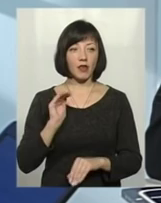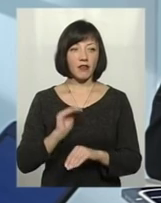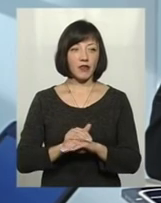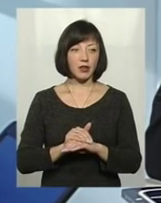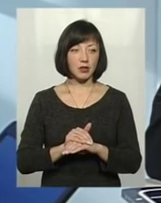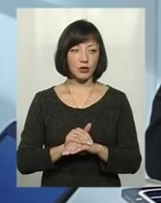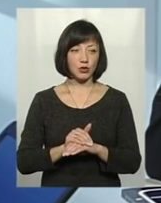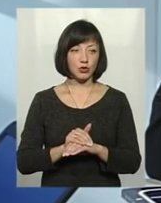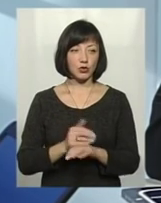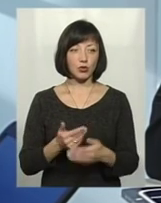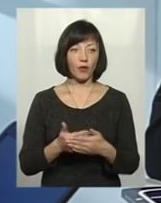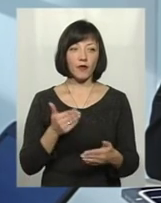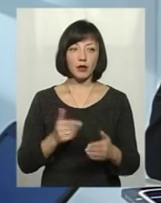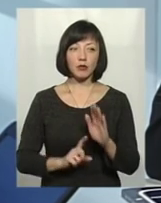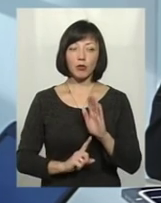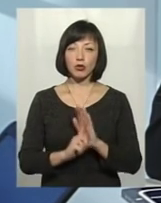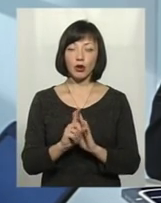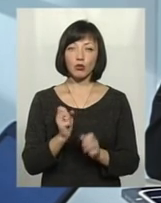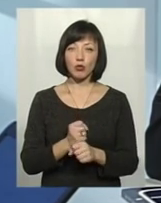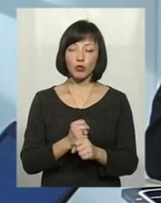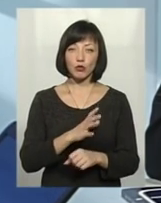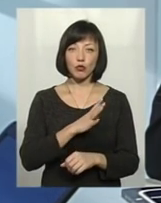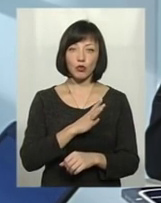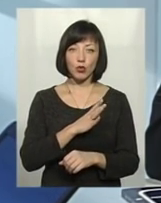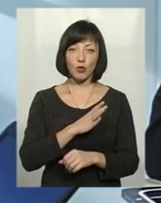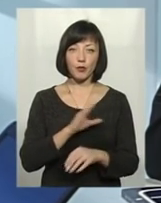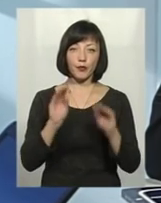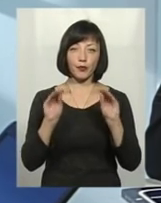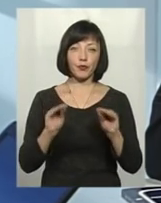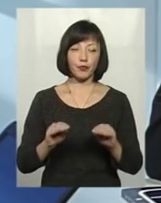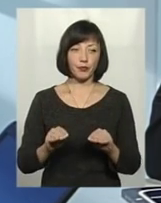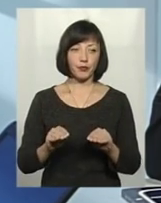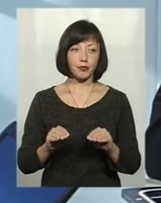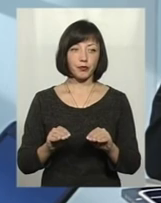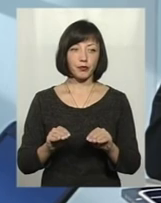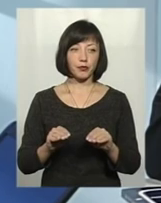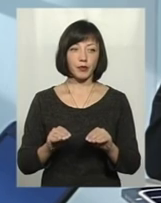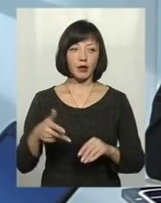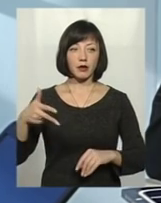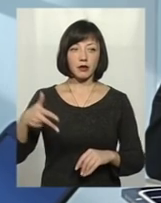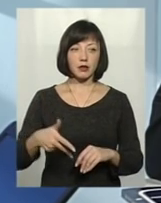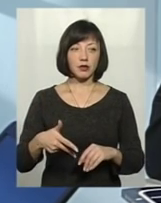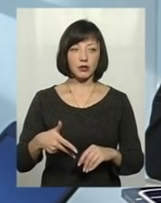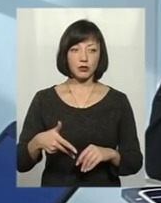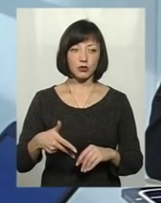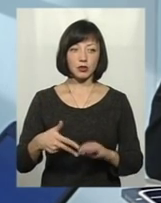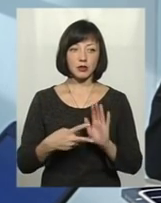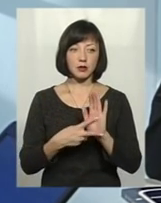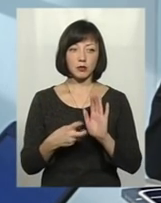від початку роботи було винесено майже 3 тисячі, тобто